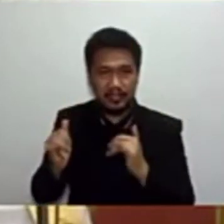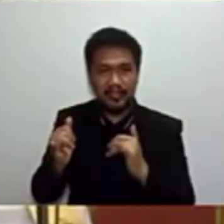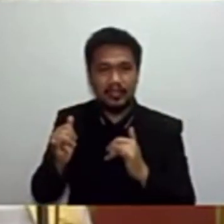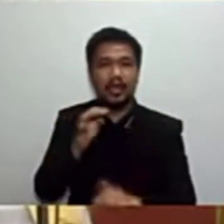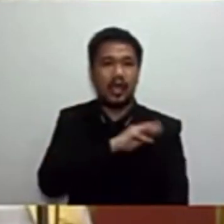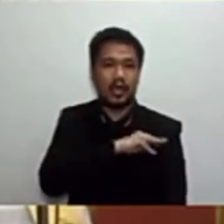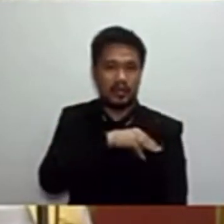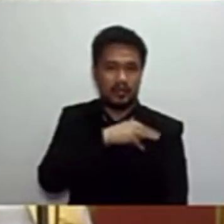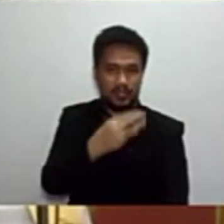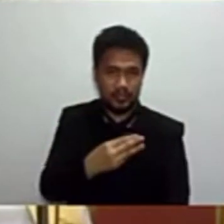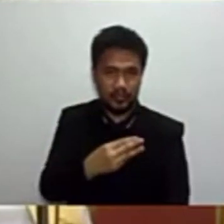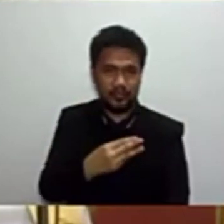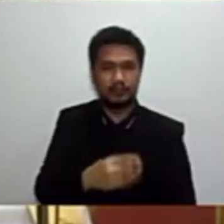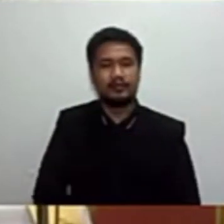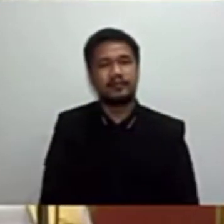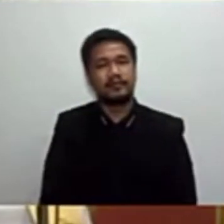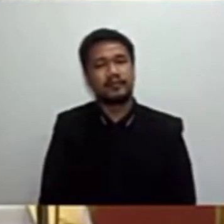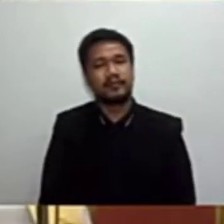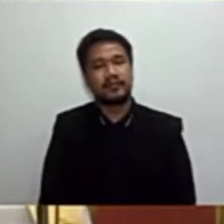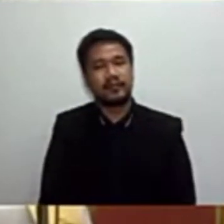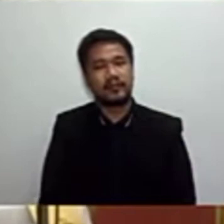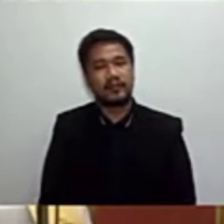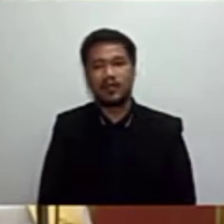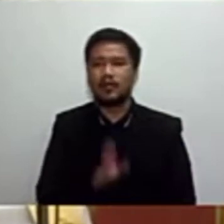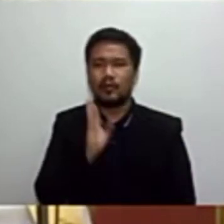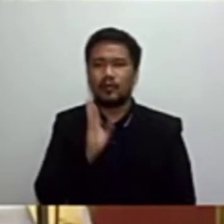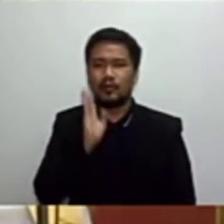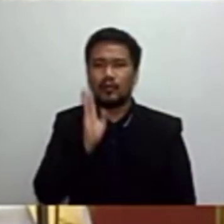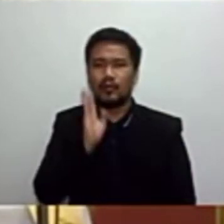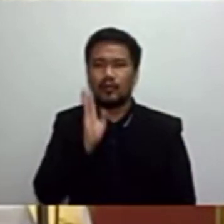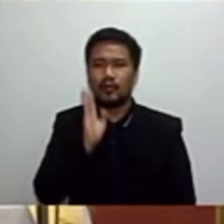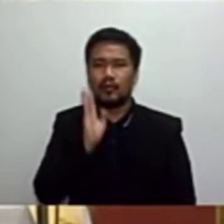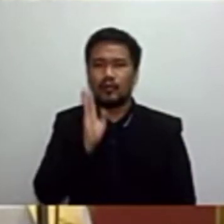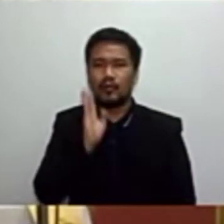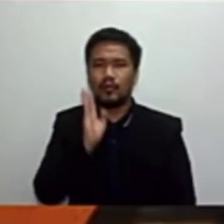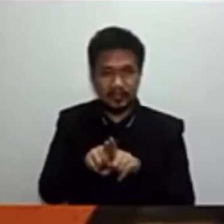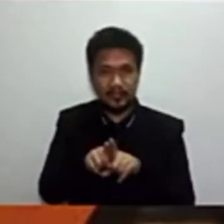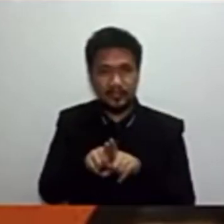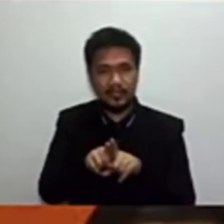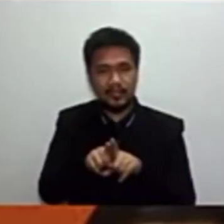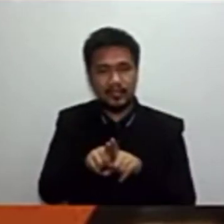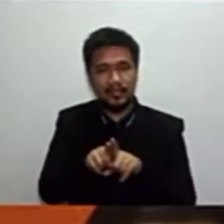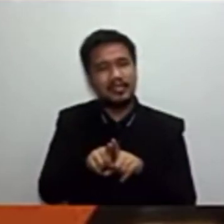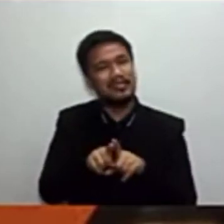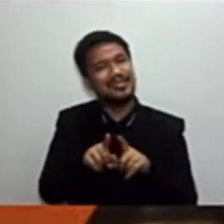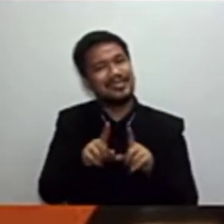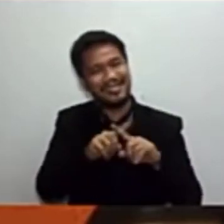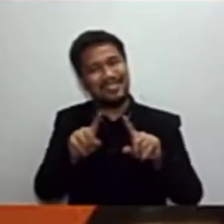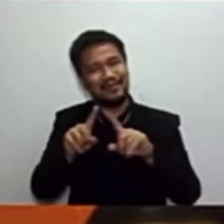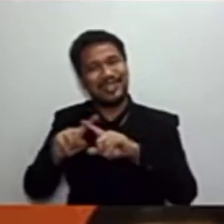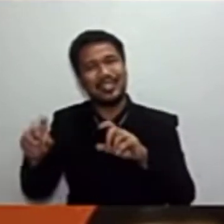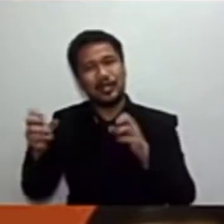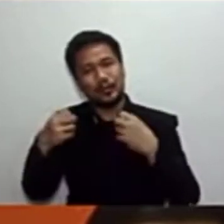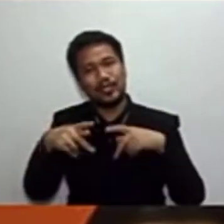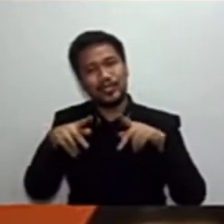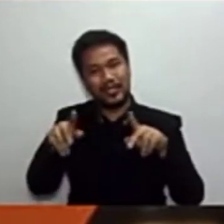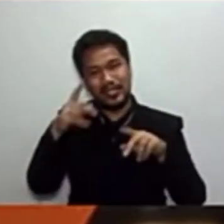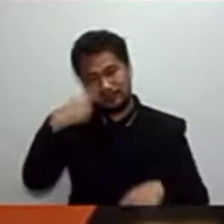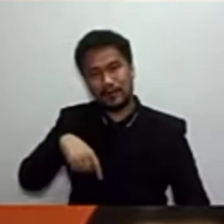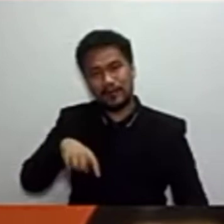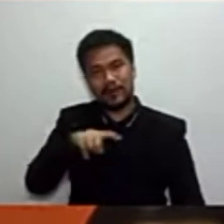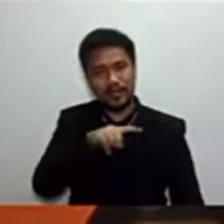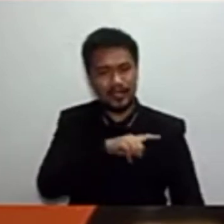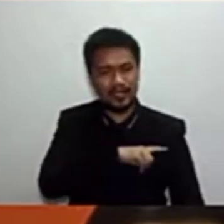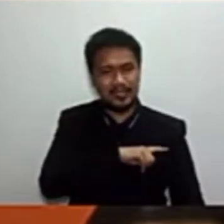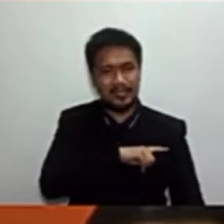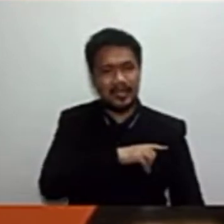Mga kapatid, sa mga pagkakataong ito, alam nating hindi